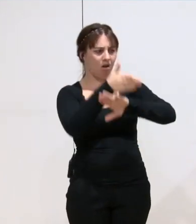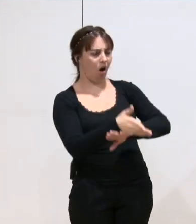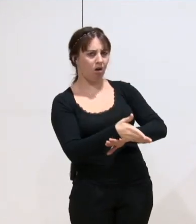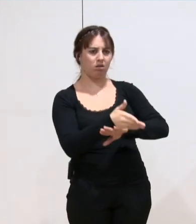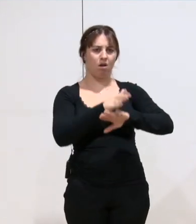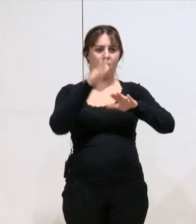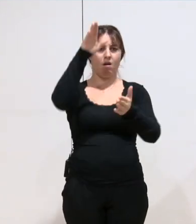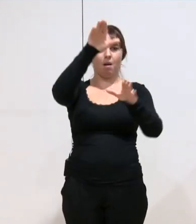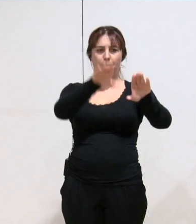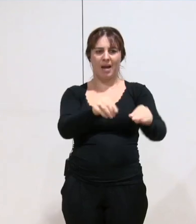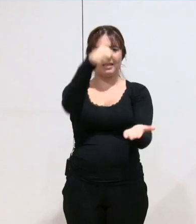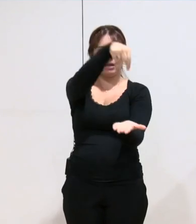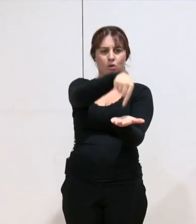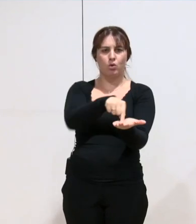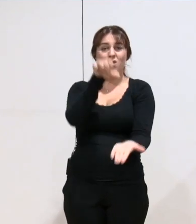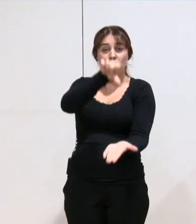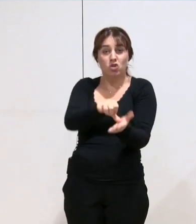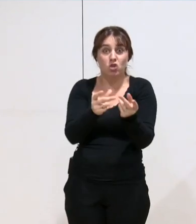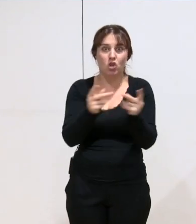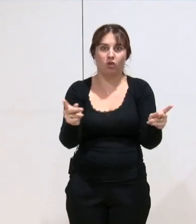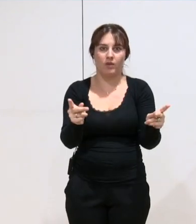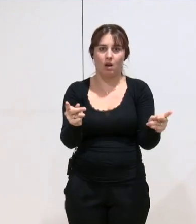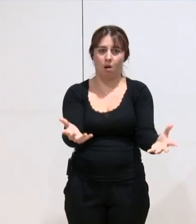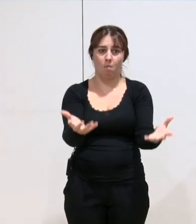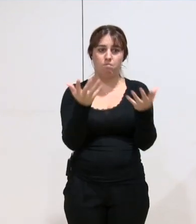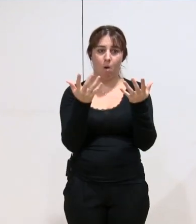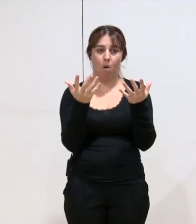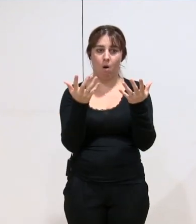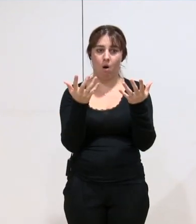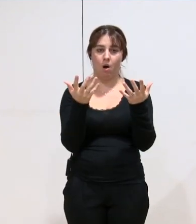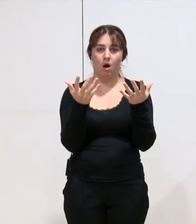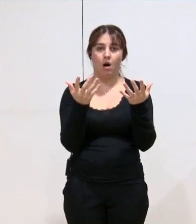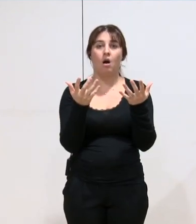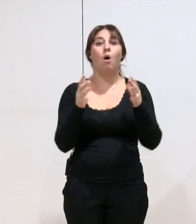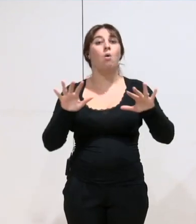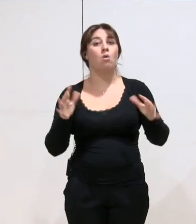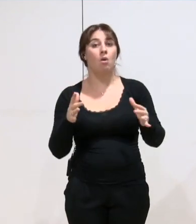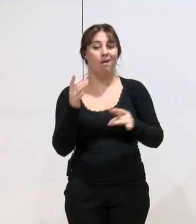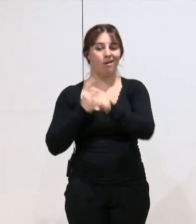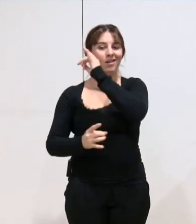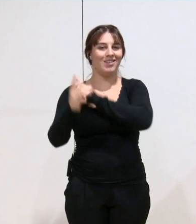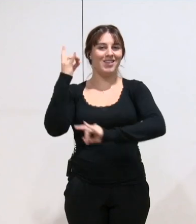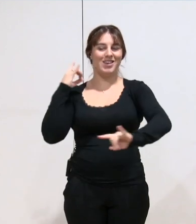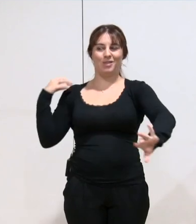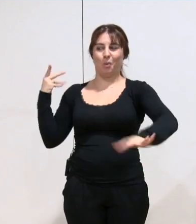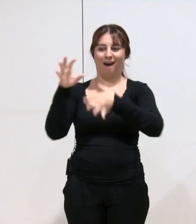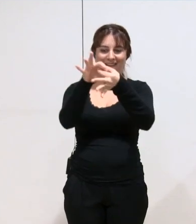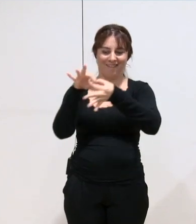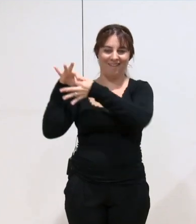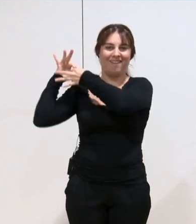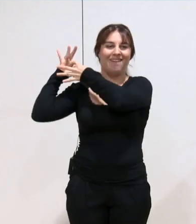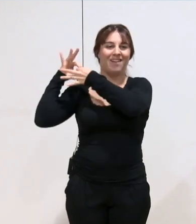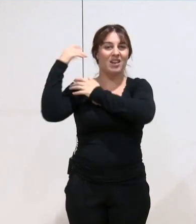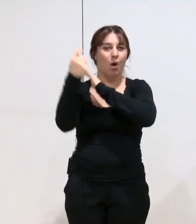sa situation en cœur de ville. Ce bâtiment est lié à l'histoire de la ville, peut